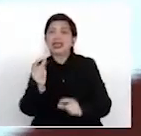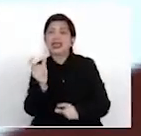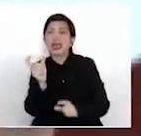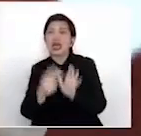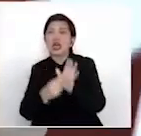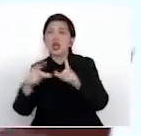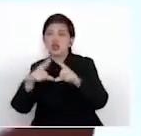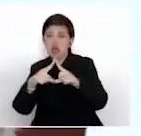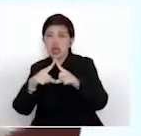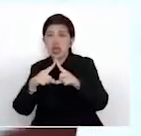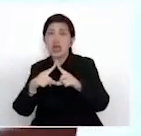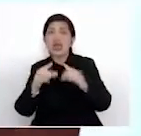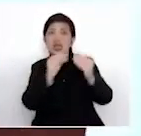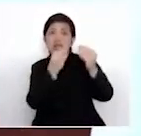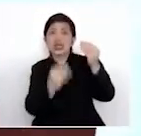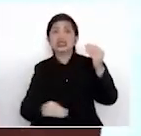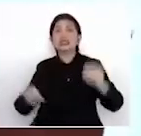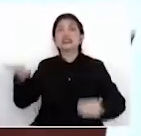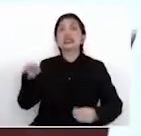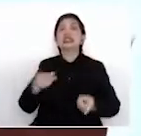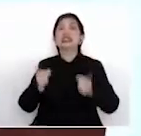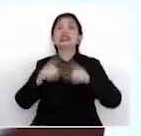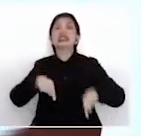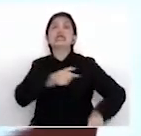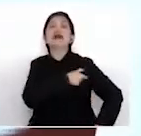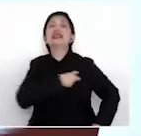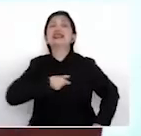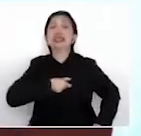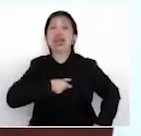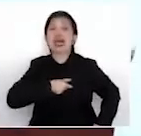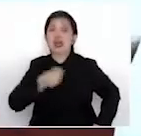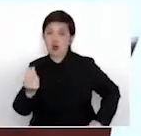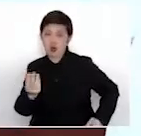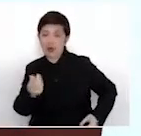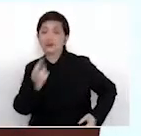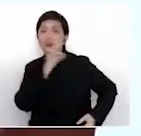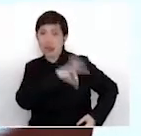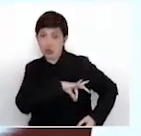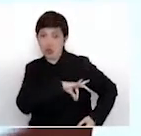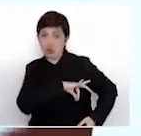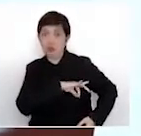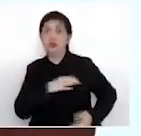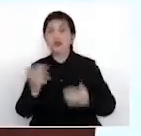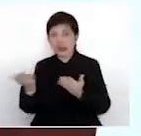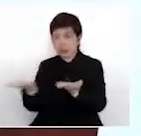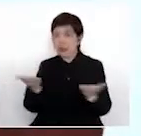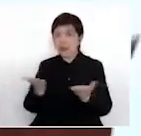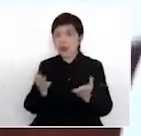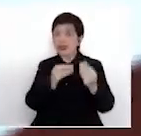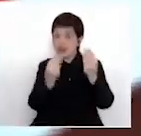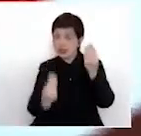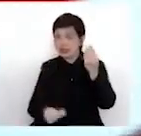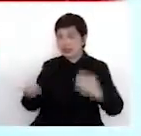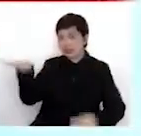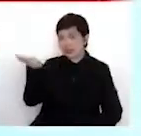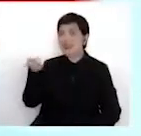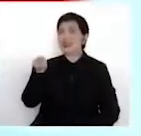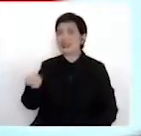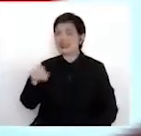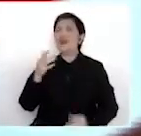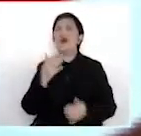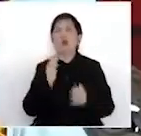sesuatu income atau pendapatan baru bagi paragensi di mana pun paragensi itu berada